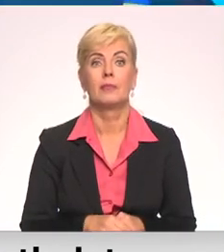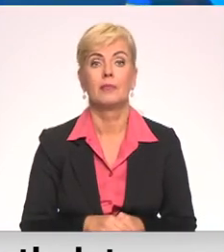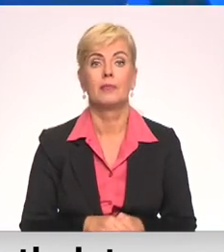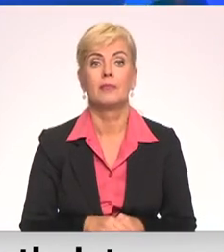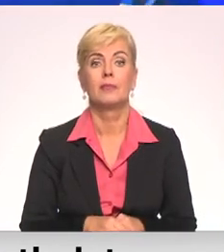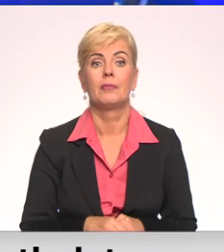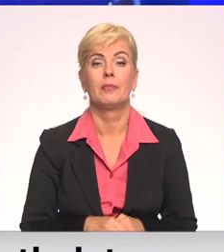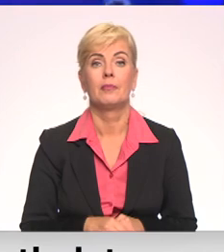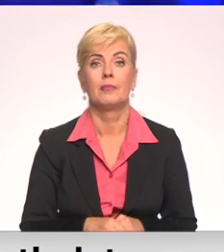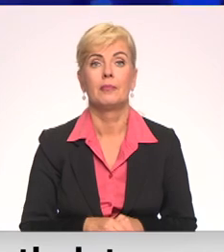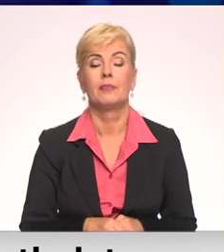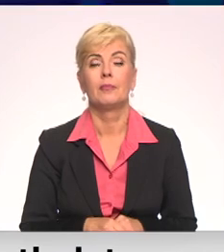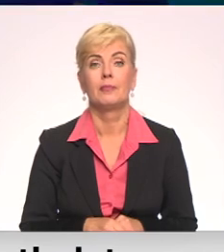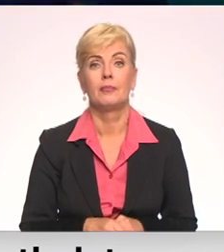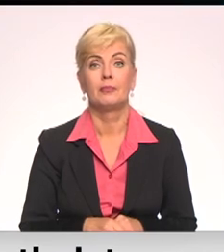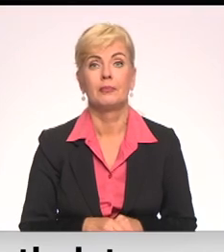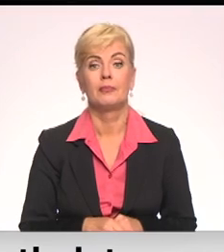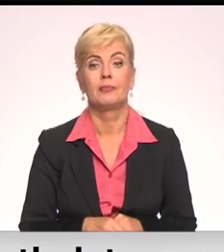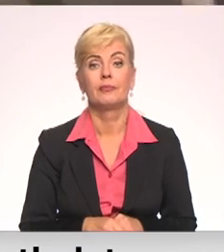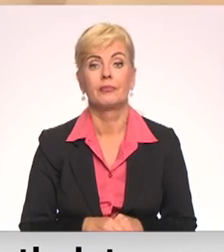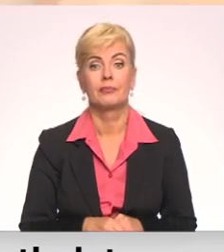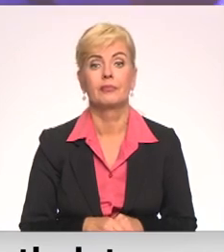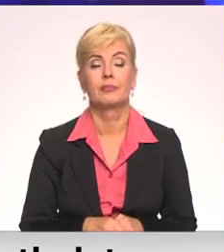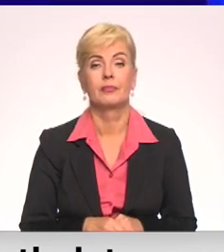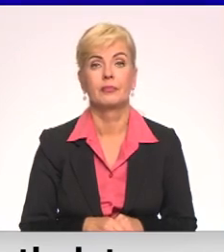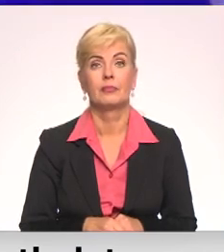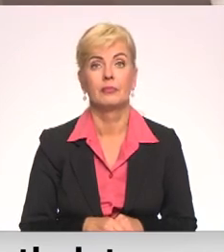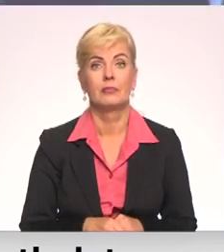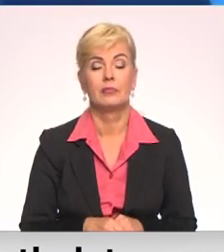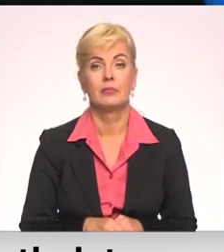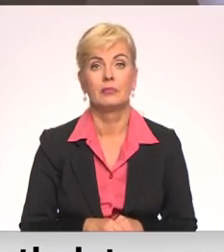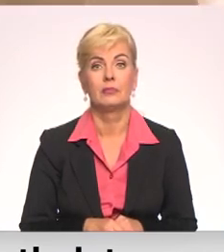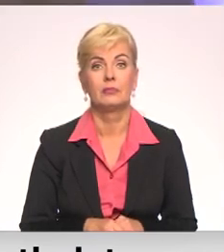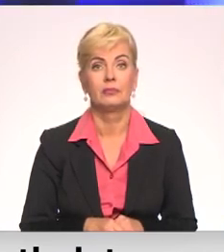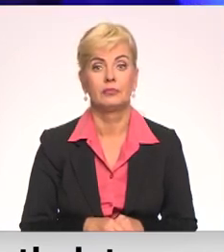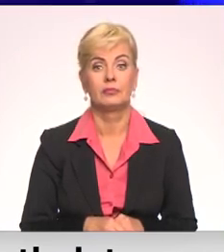Sandra Leitāne, Andris Pāns, Vidzemes televīzija.